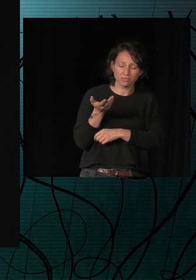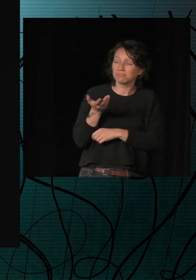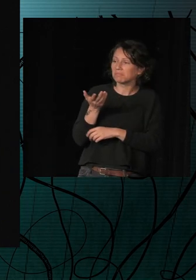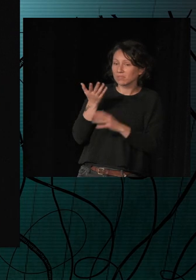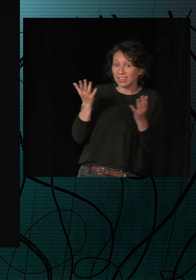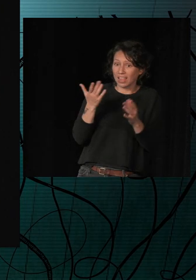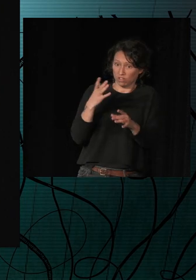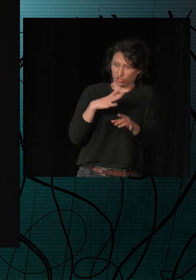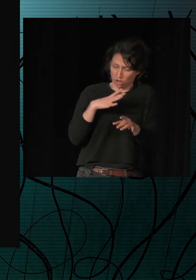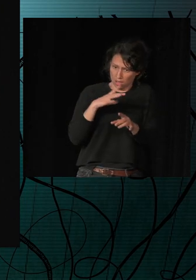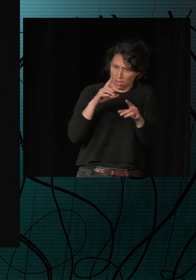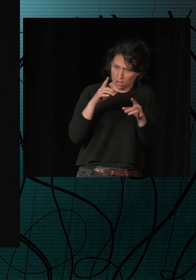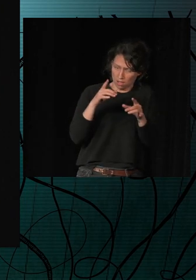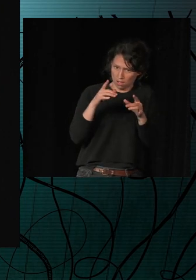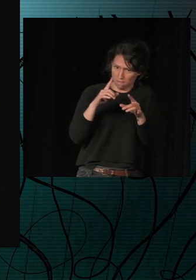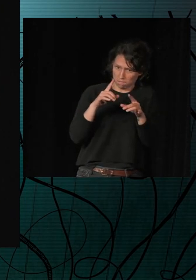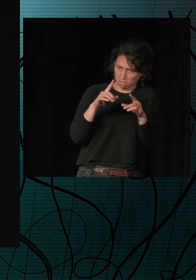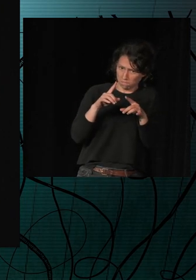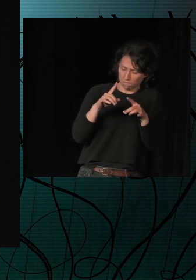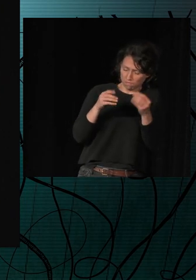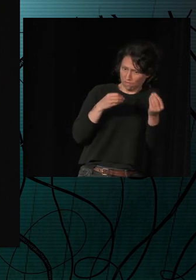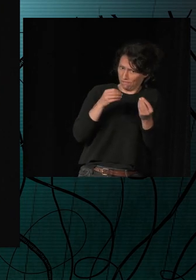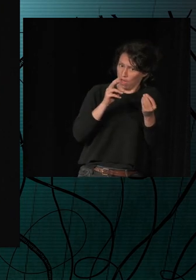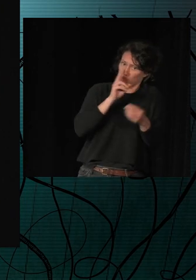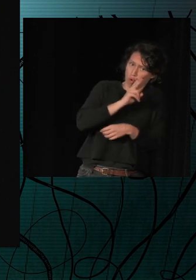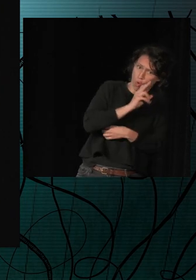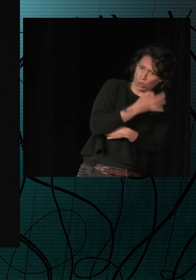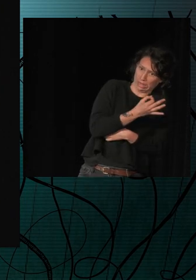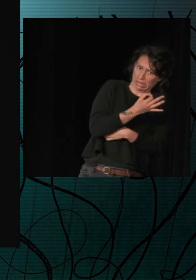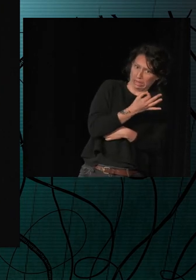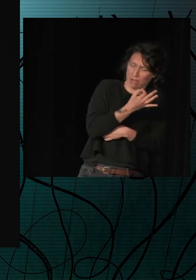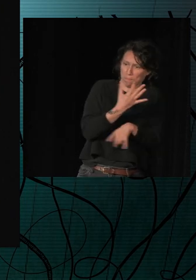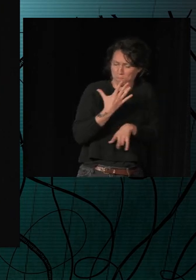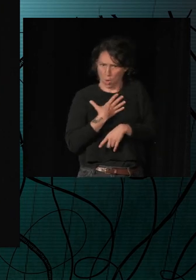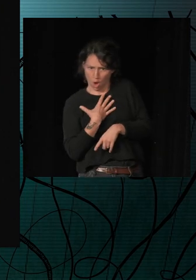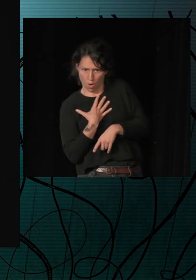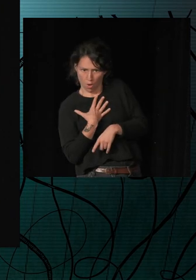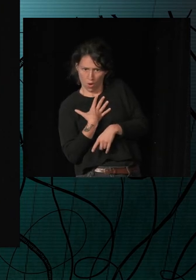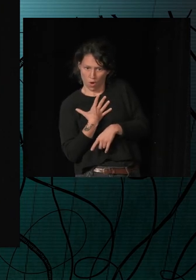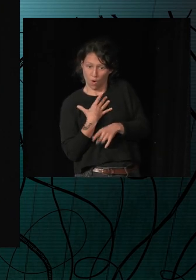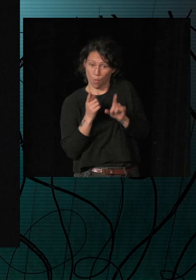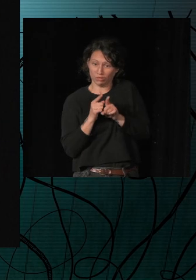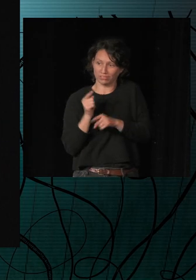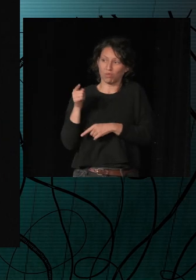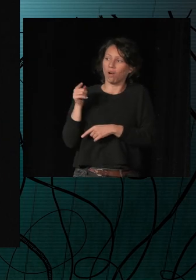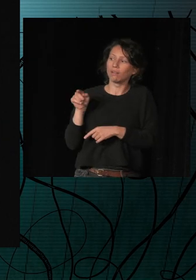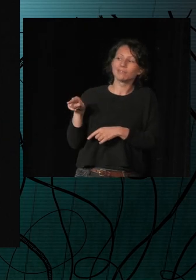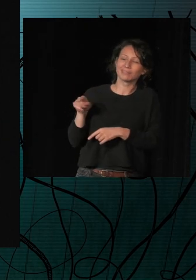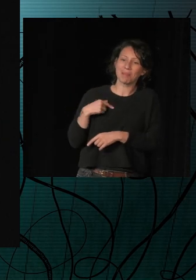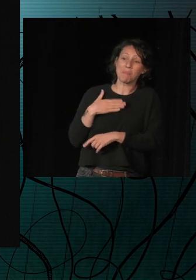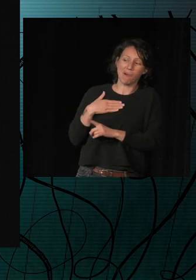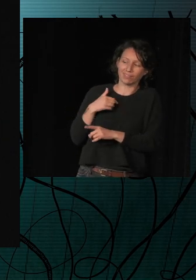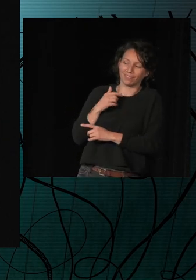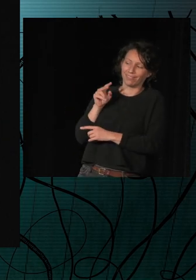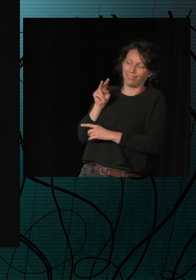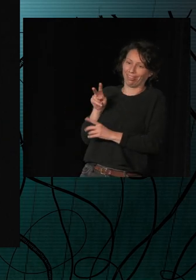et ça fait peur ça fait aussi rire parce qu'on voit les gens qui ont peur donc il y a toujours un peu en fait ça exacerbe aussi un